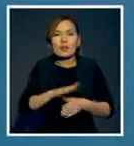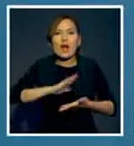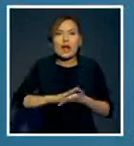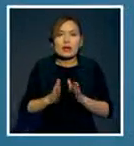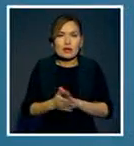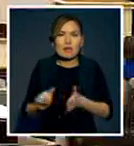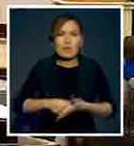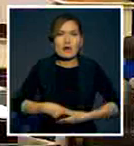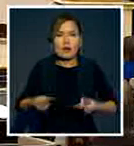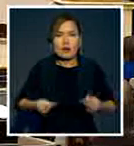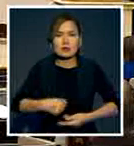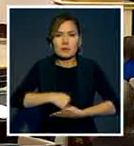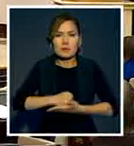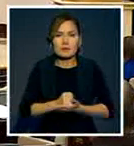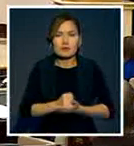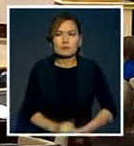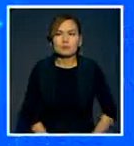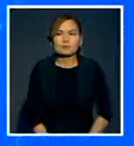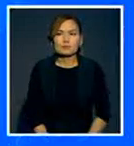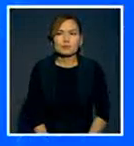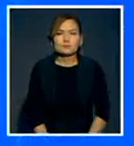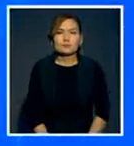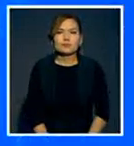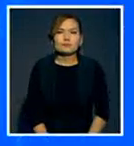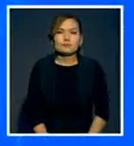келісім хатты бекітті.